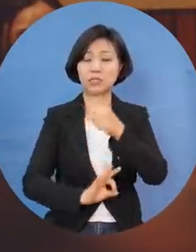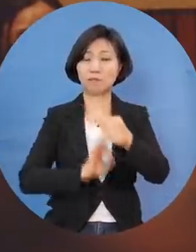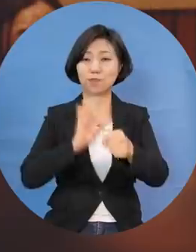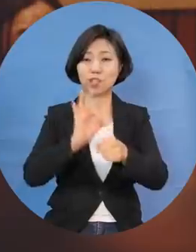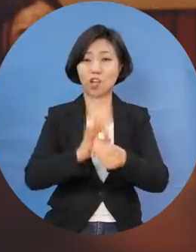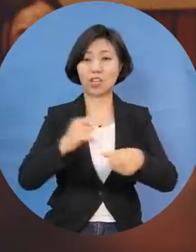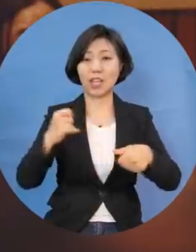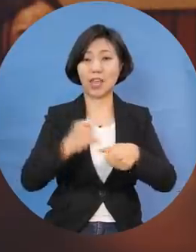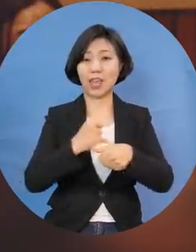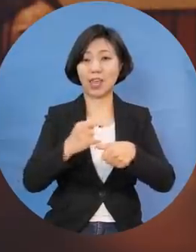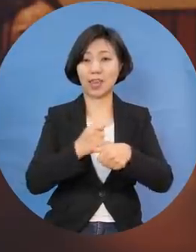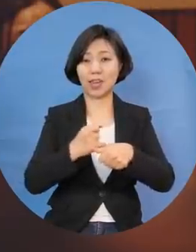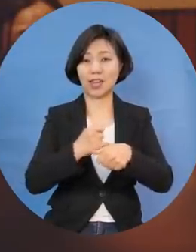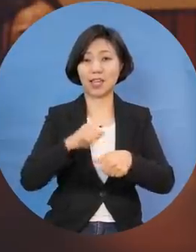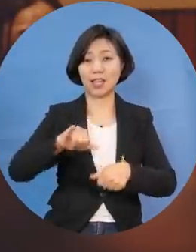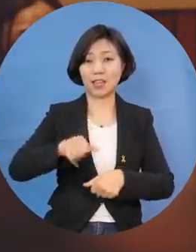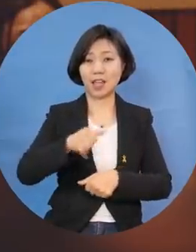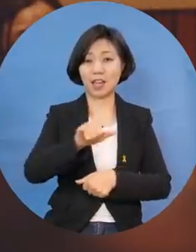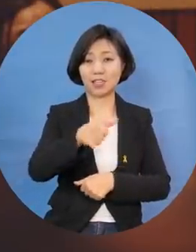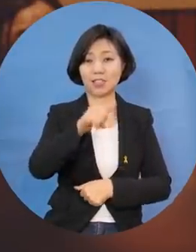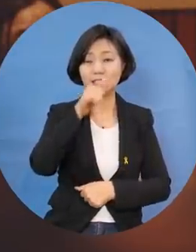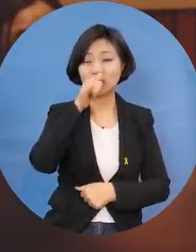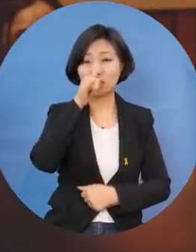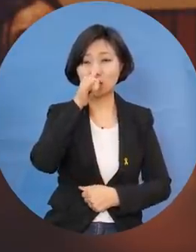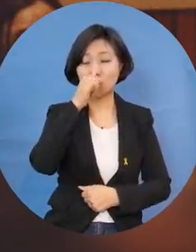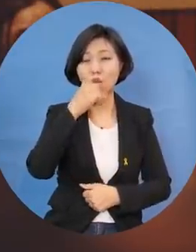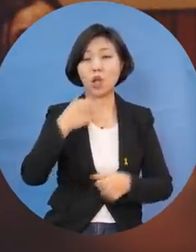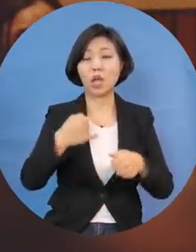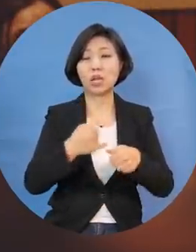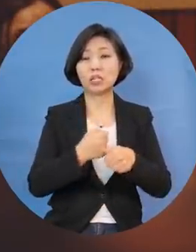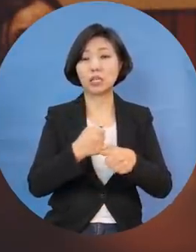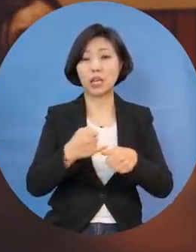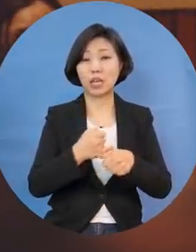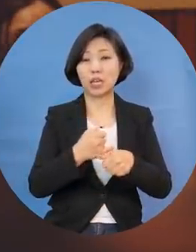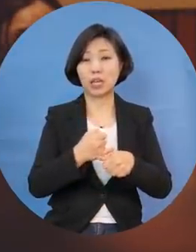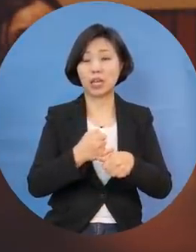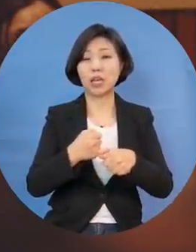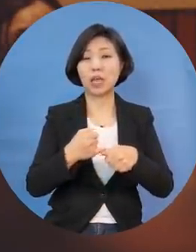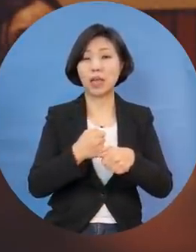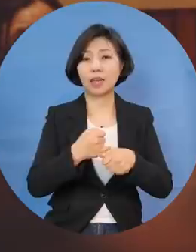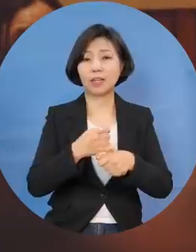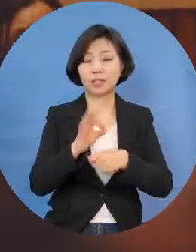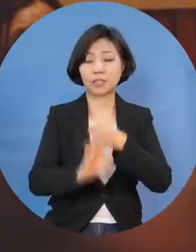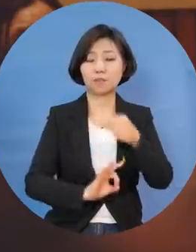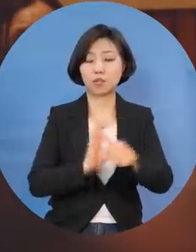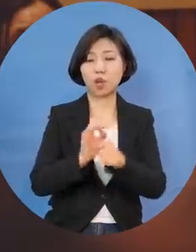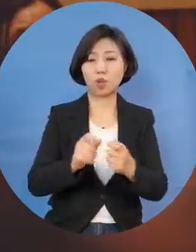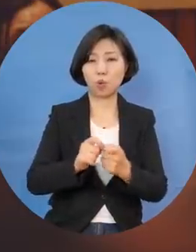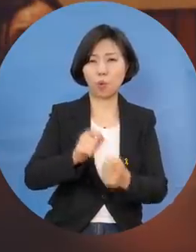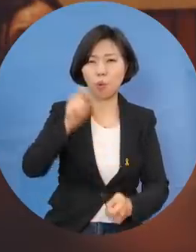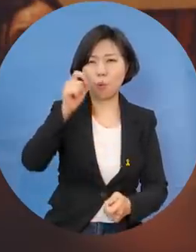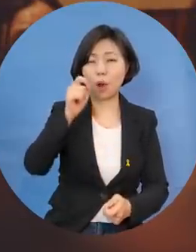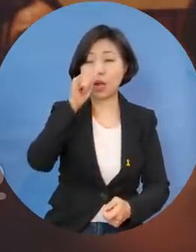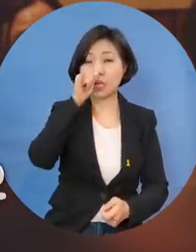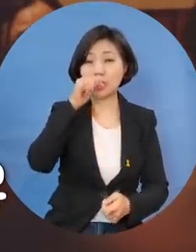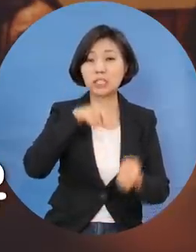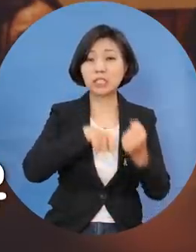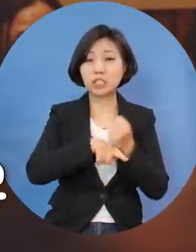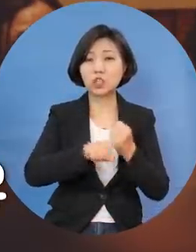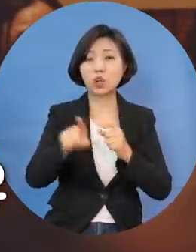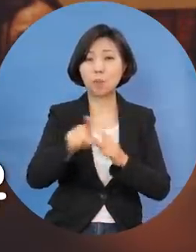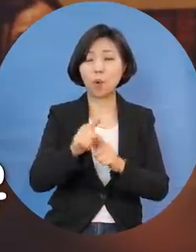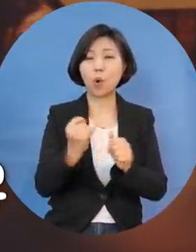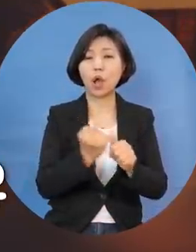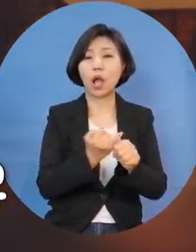신랑과는 10년의 긴 연애를 했습니다. 제가 신랑과 연애를 길게 했던 가장 큰 이유는